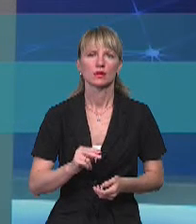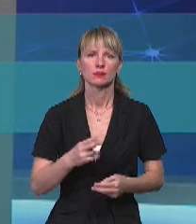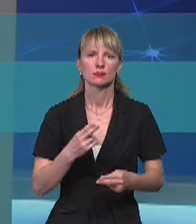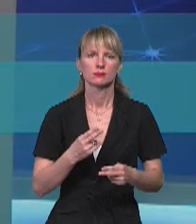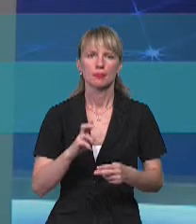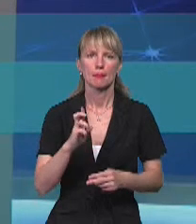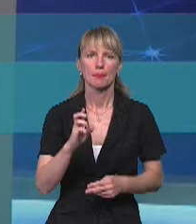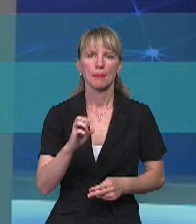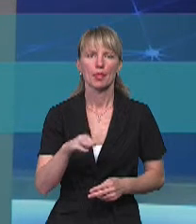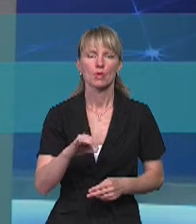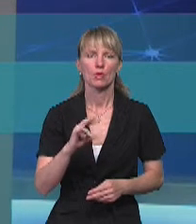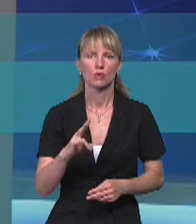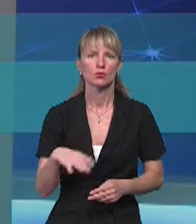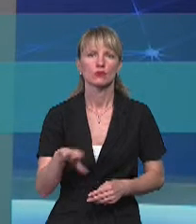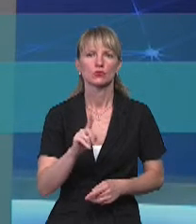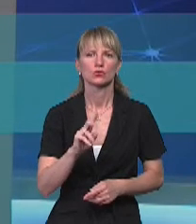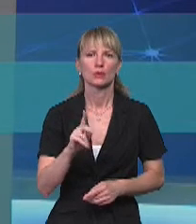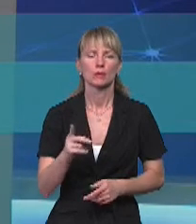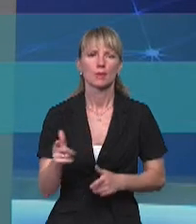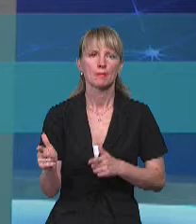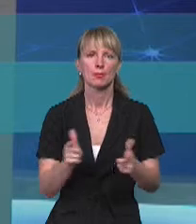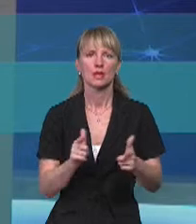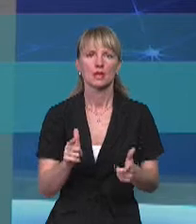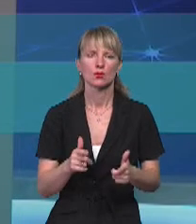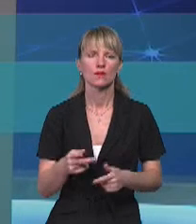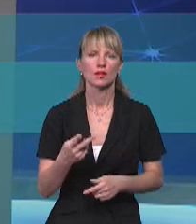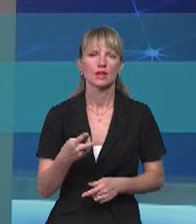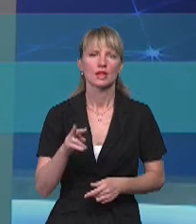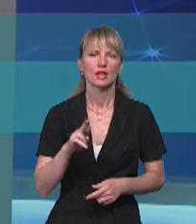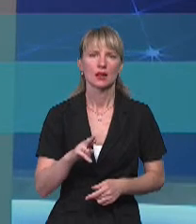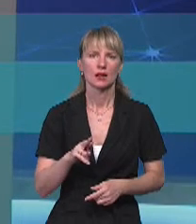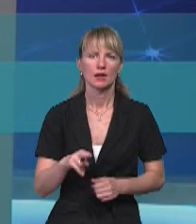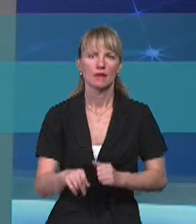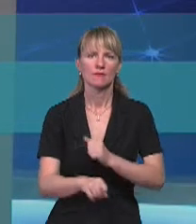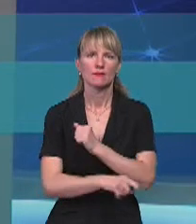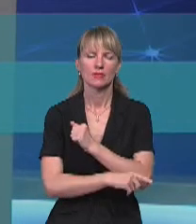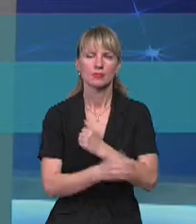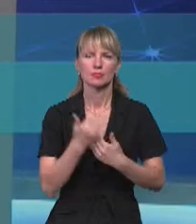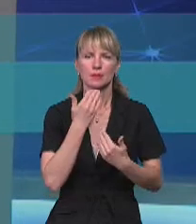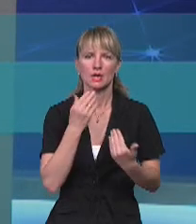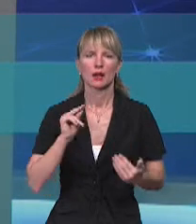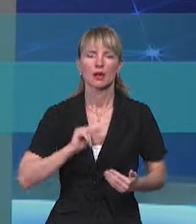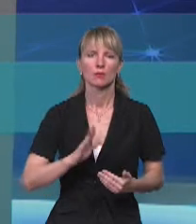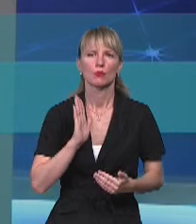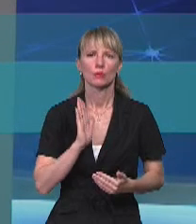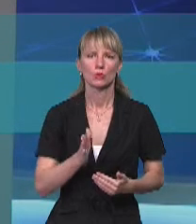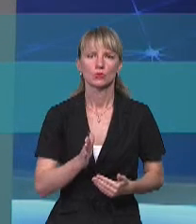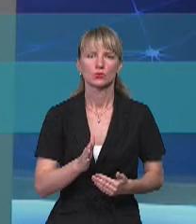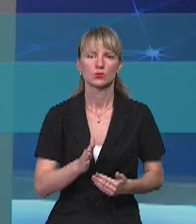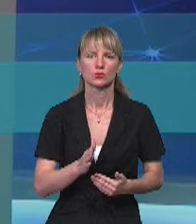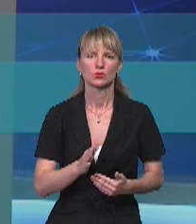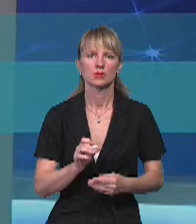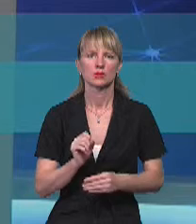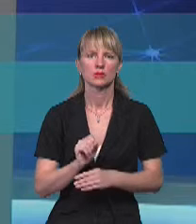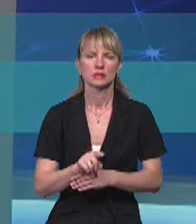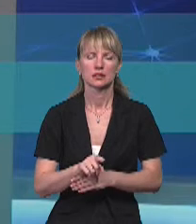бетоном, то есть все, что подготовит уже почву для финишных окончательных работ. Будет заказан